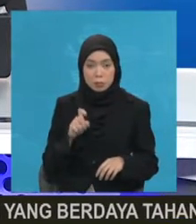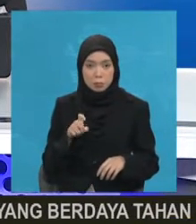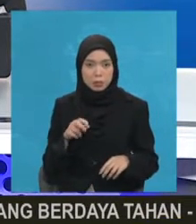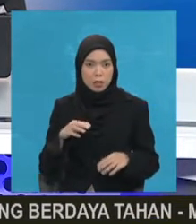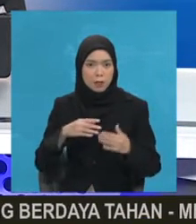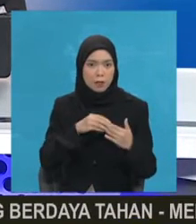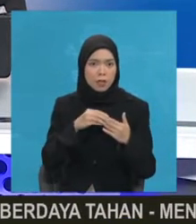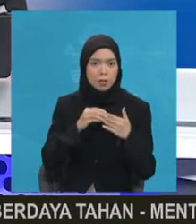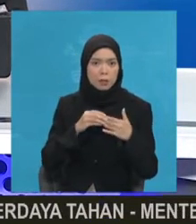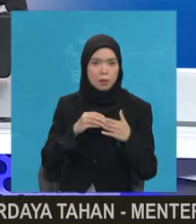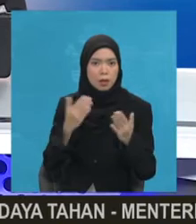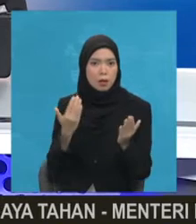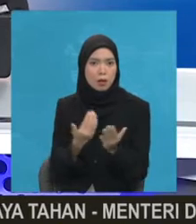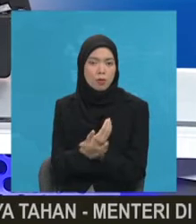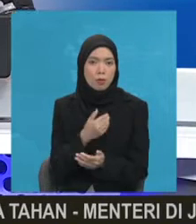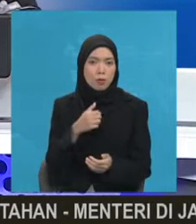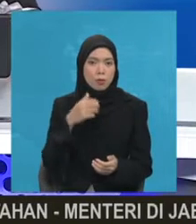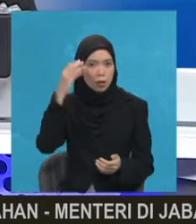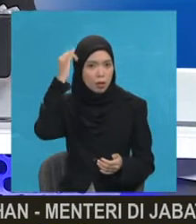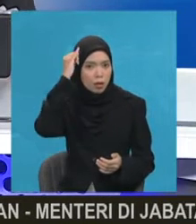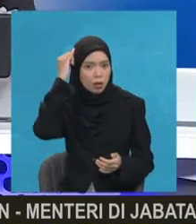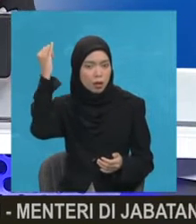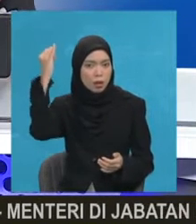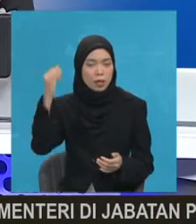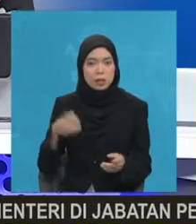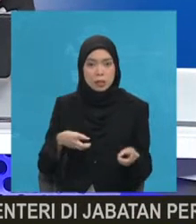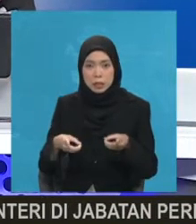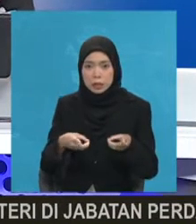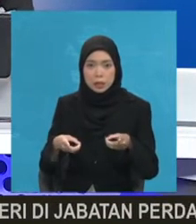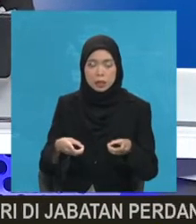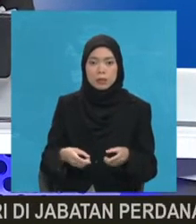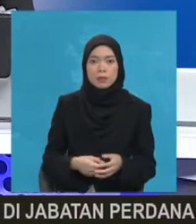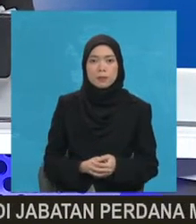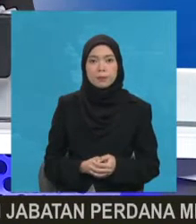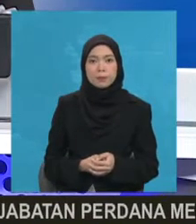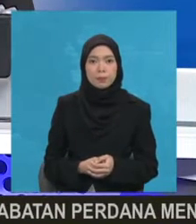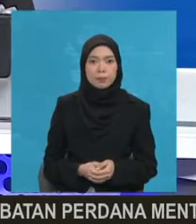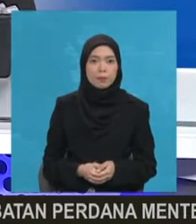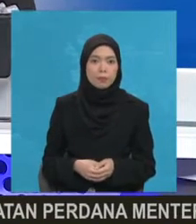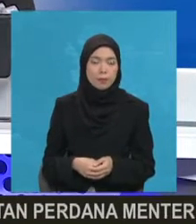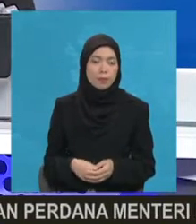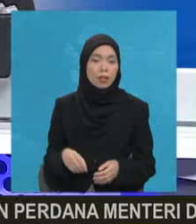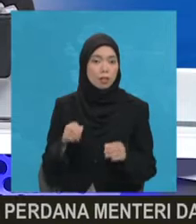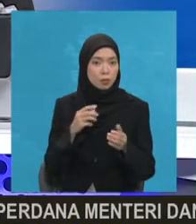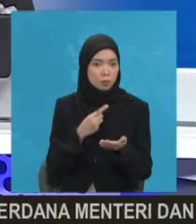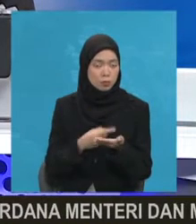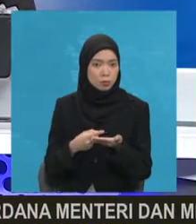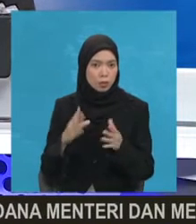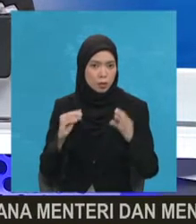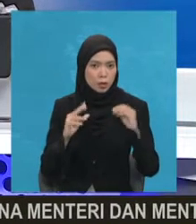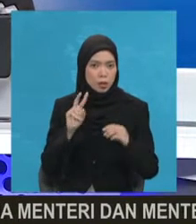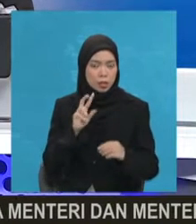rendah sempadan menteri pendidikan menjelaskan perkara tersebut semasa masyarakat j-20 pagi